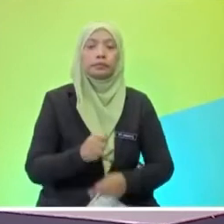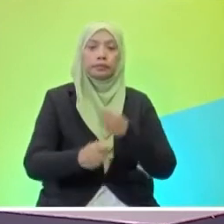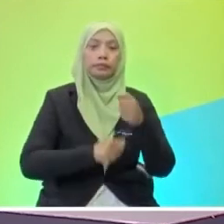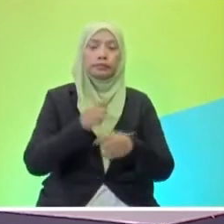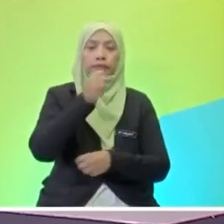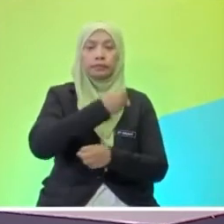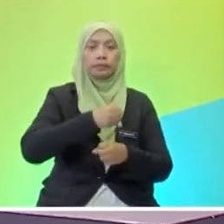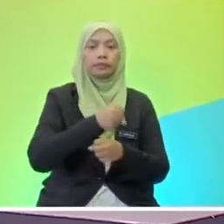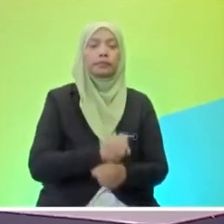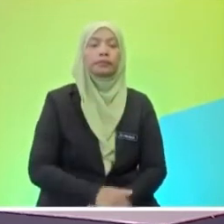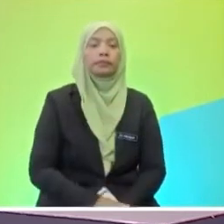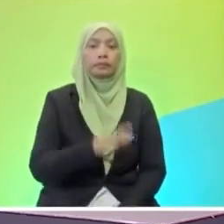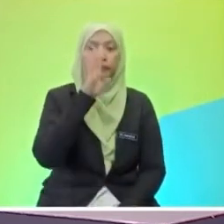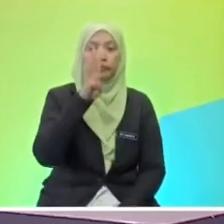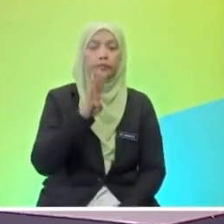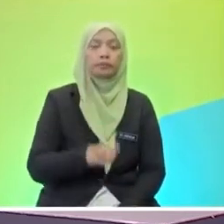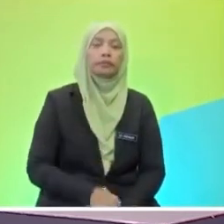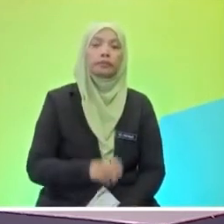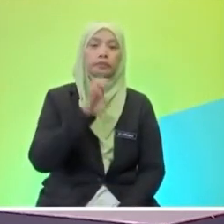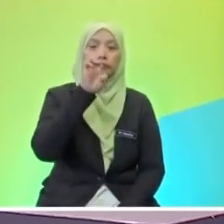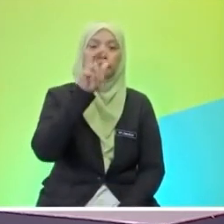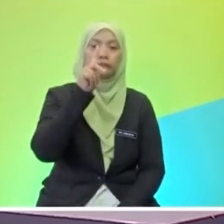sosial 4 markas ekonomi